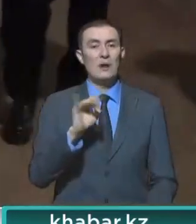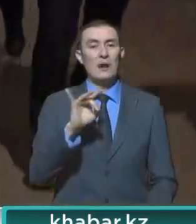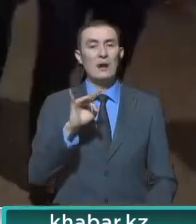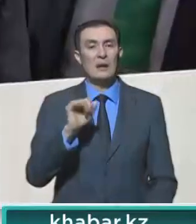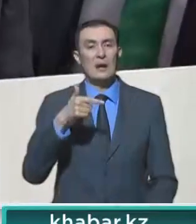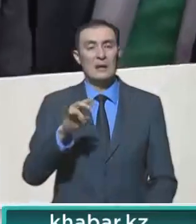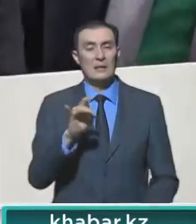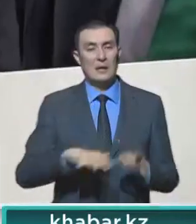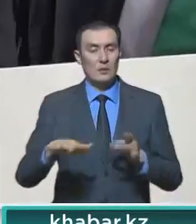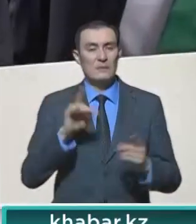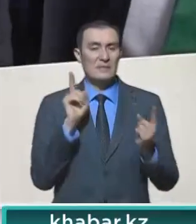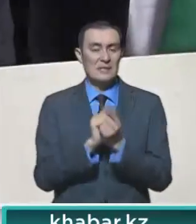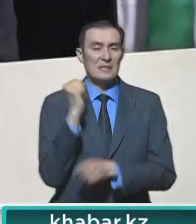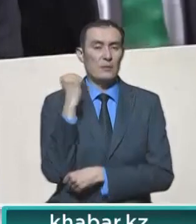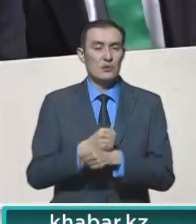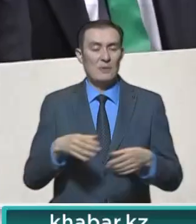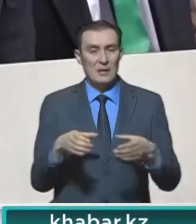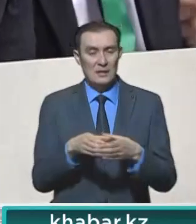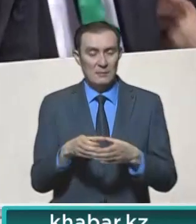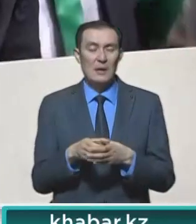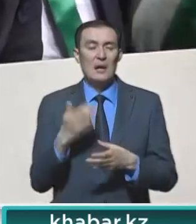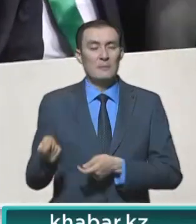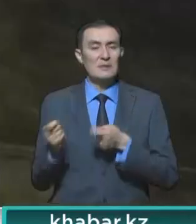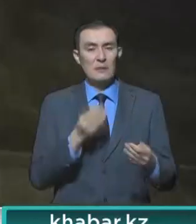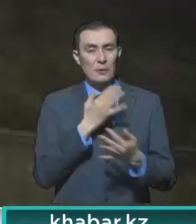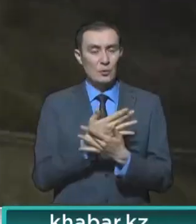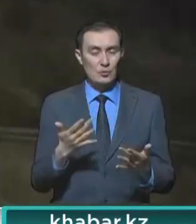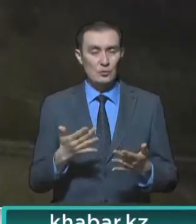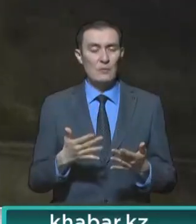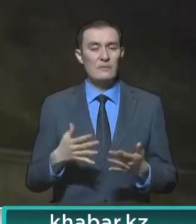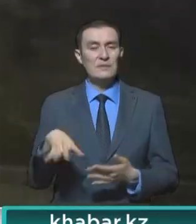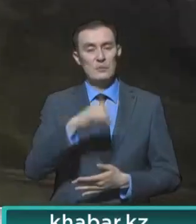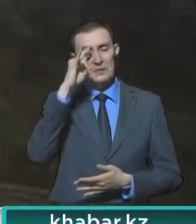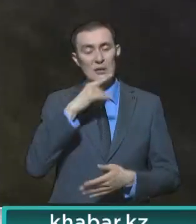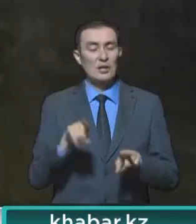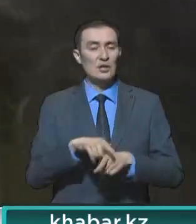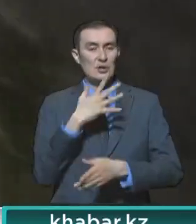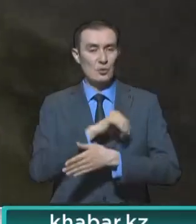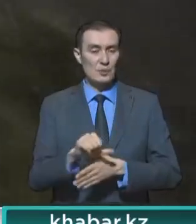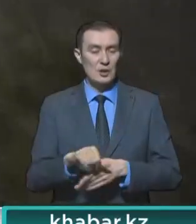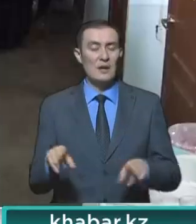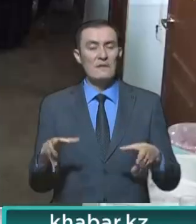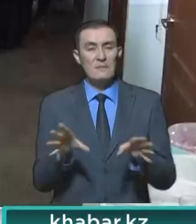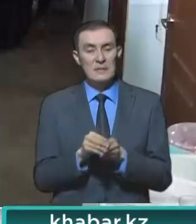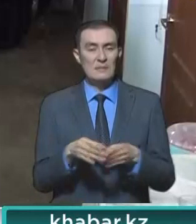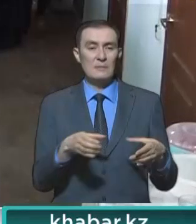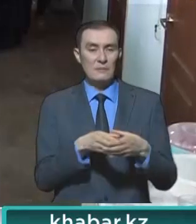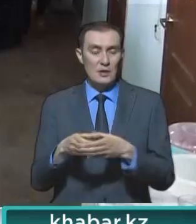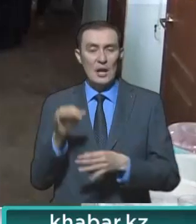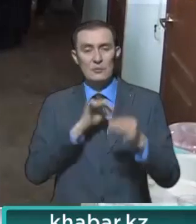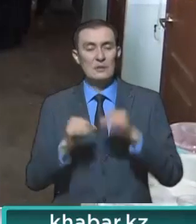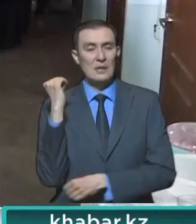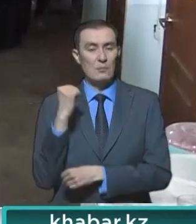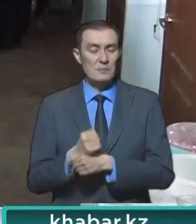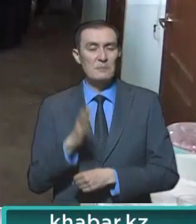где встретились с трудовым коллективом. Фирма поставляет свою продукцию по всему Казахстану и за рубеж. Вместе с партийцами работники обсудили проблемы